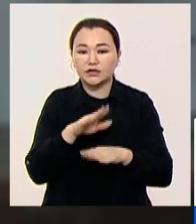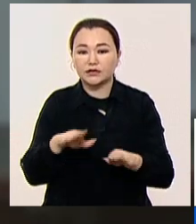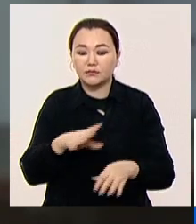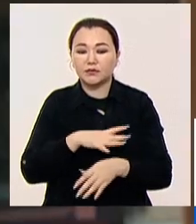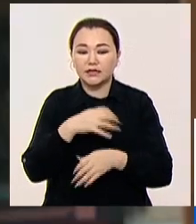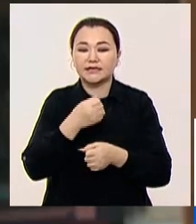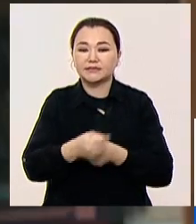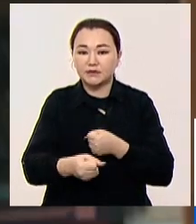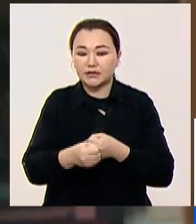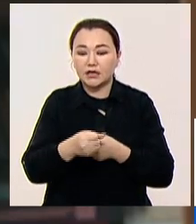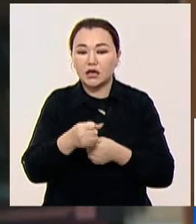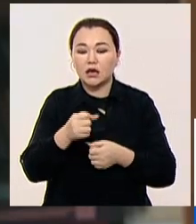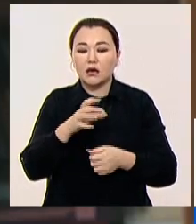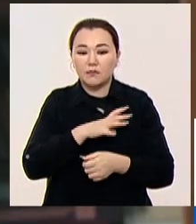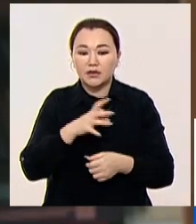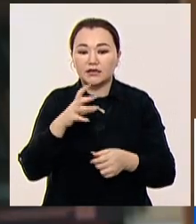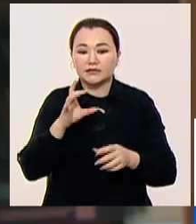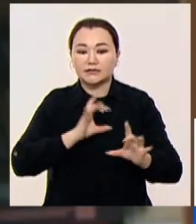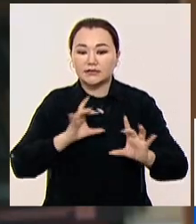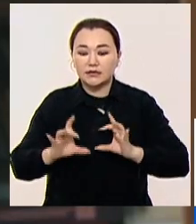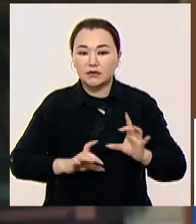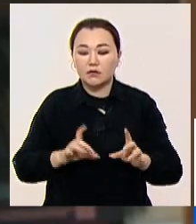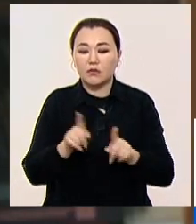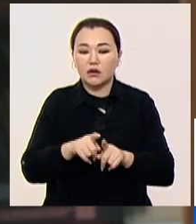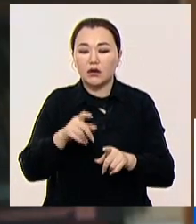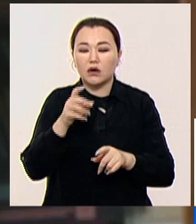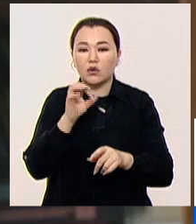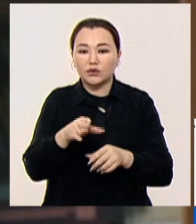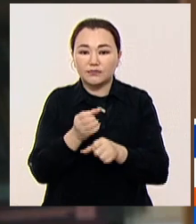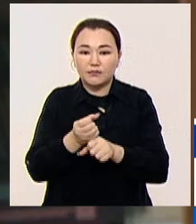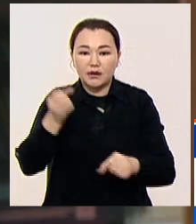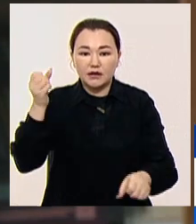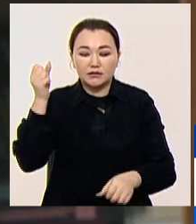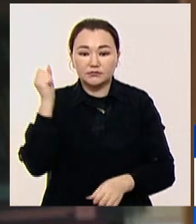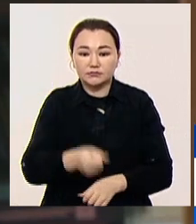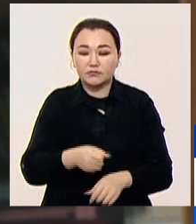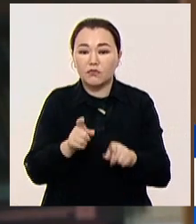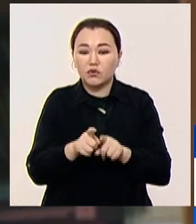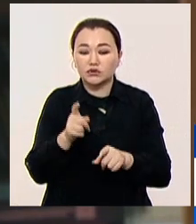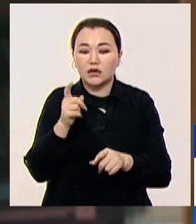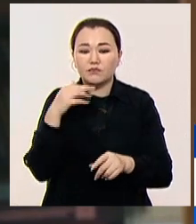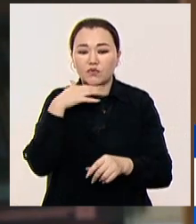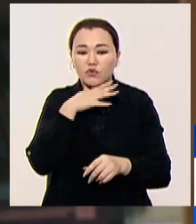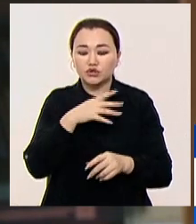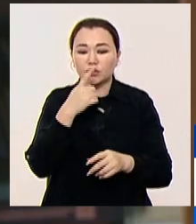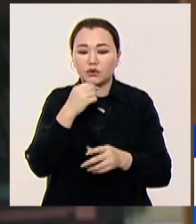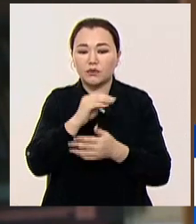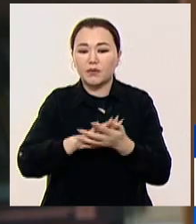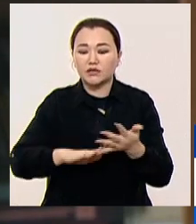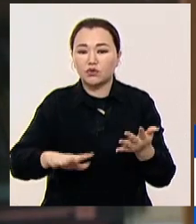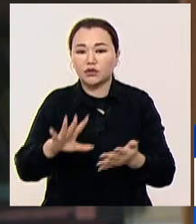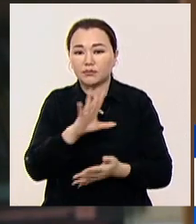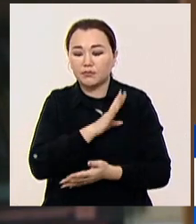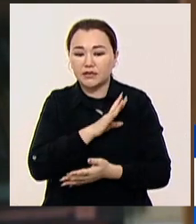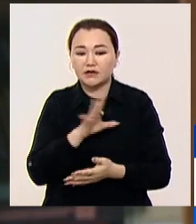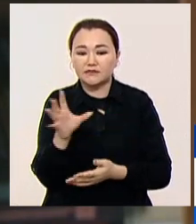были избиты. Были видны следы как будто бы от палок, то есть множественные кровоподтеки.